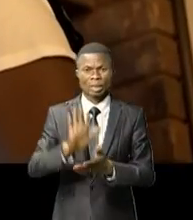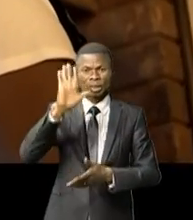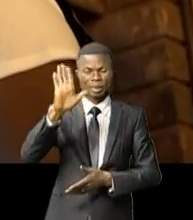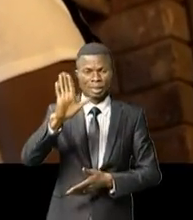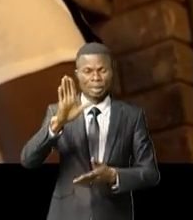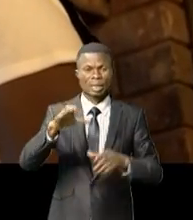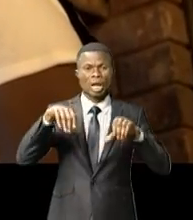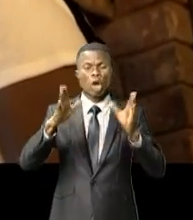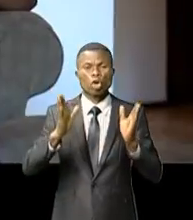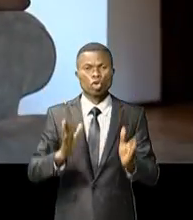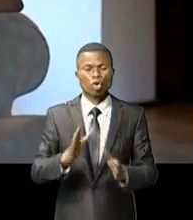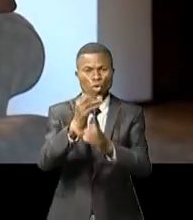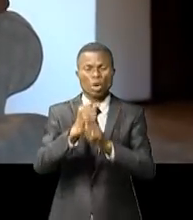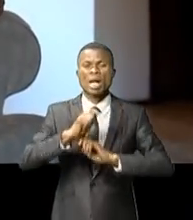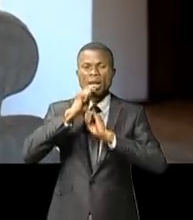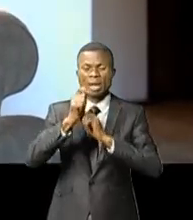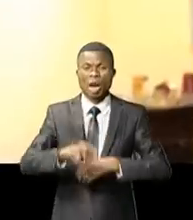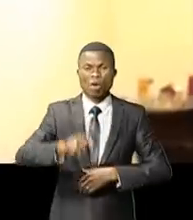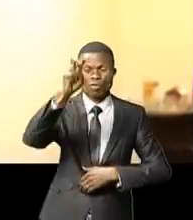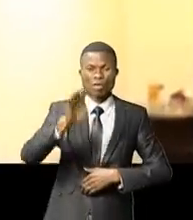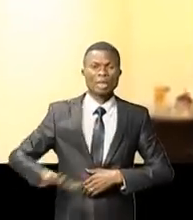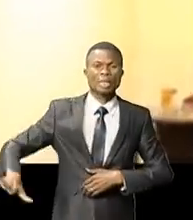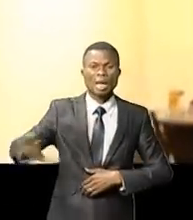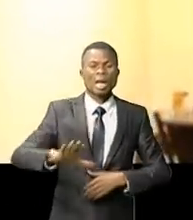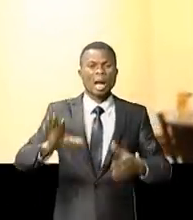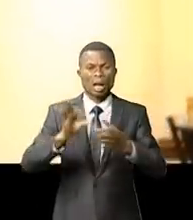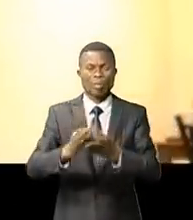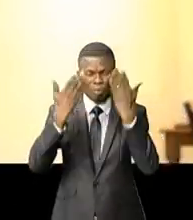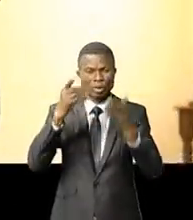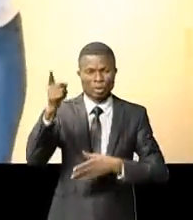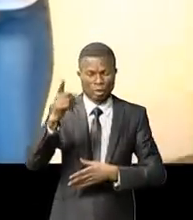excellencia s'apprête à recevoir leur bienfaitrice.